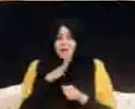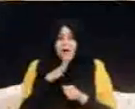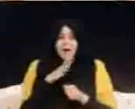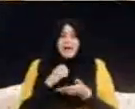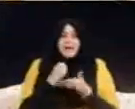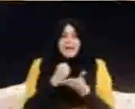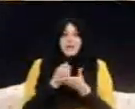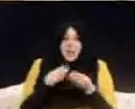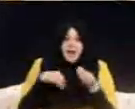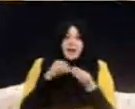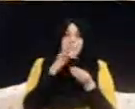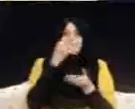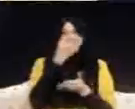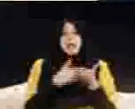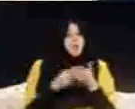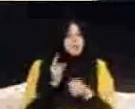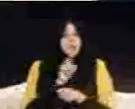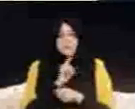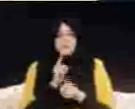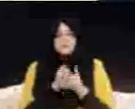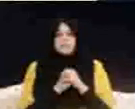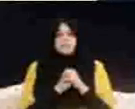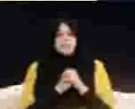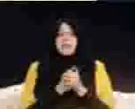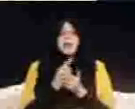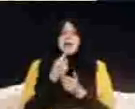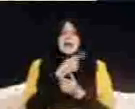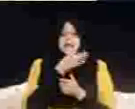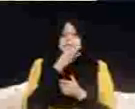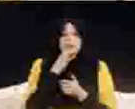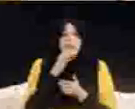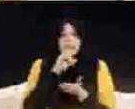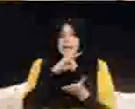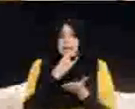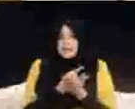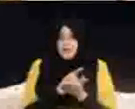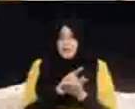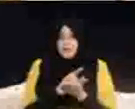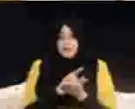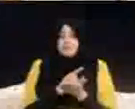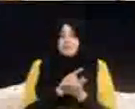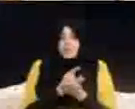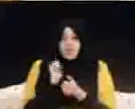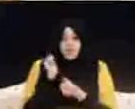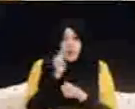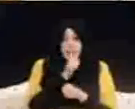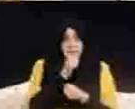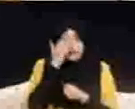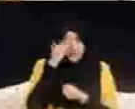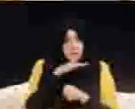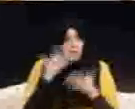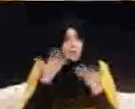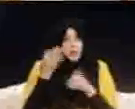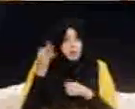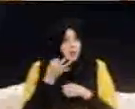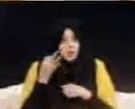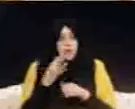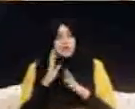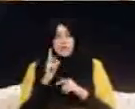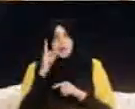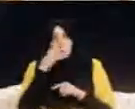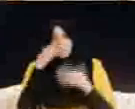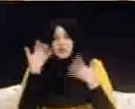الورثة يمتلكون حصصهم بحكم الشريعة طبقا للفريضة، فرات المرحلة